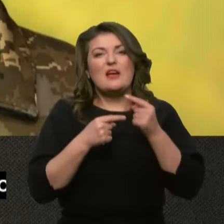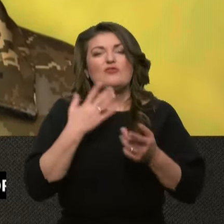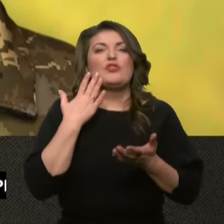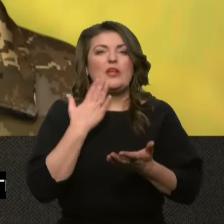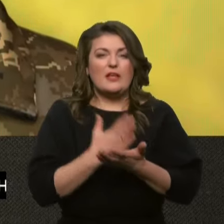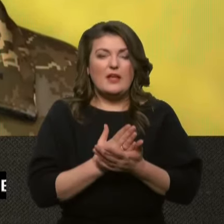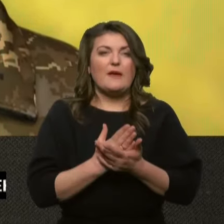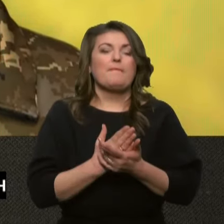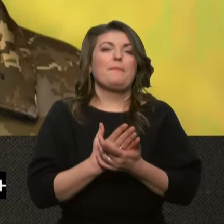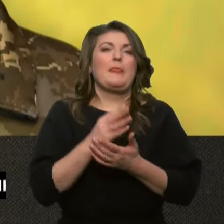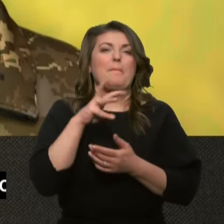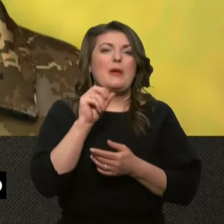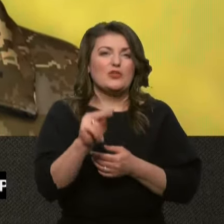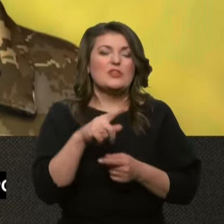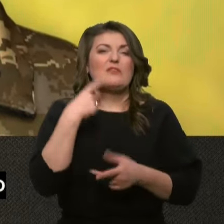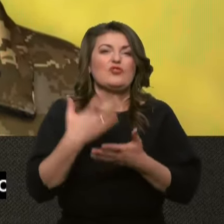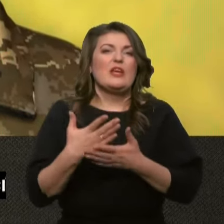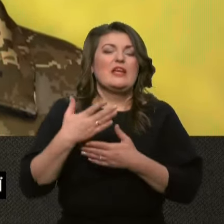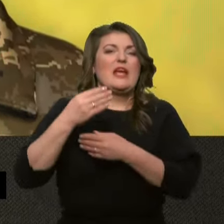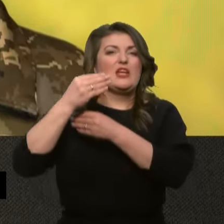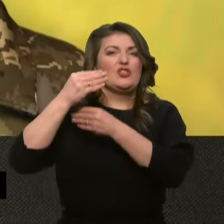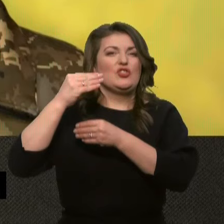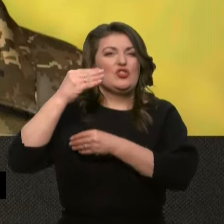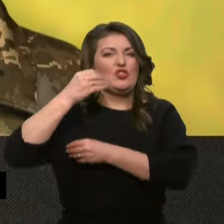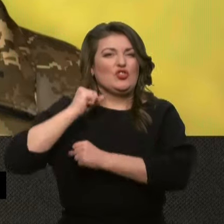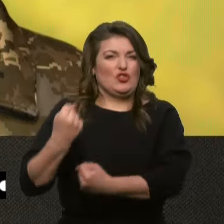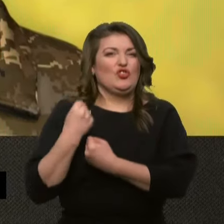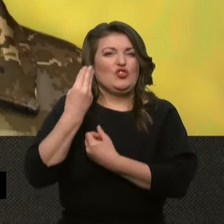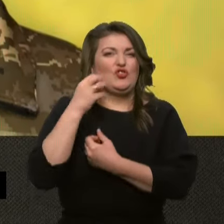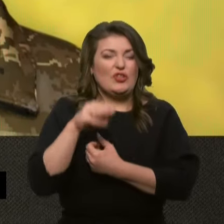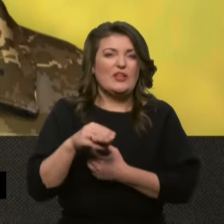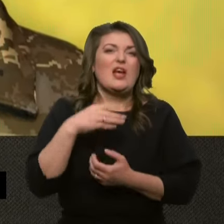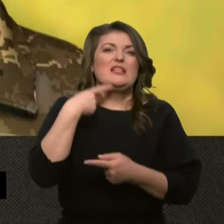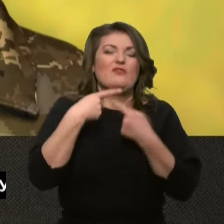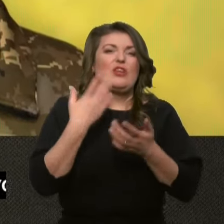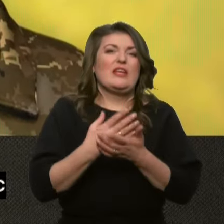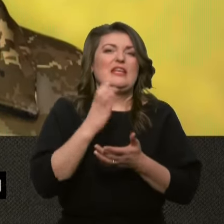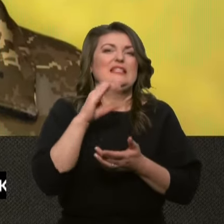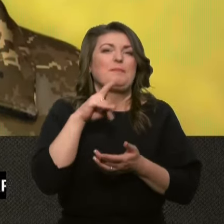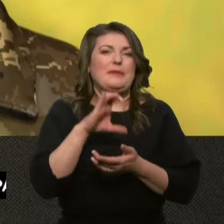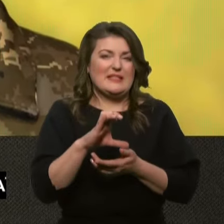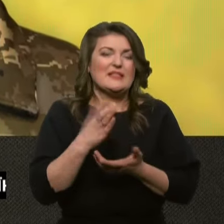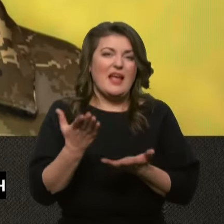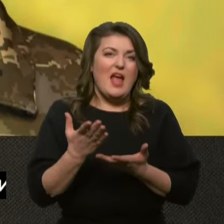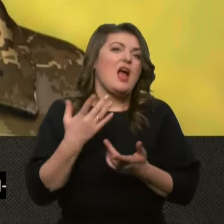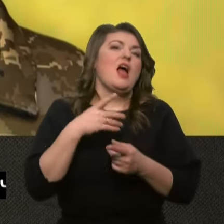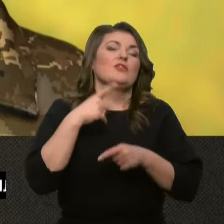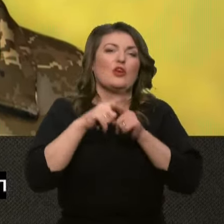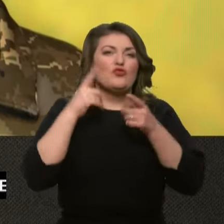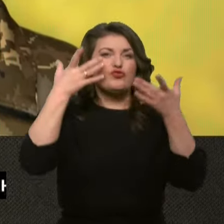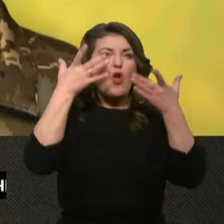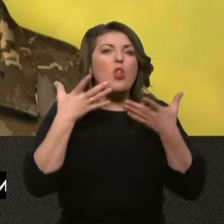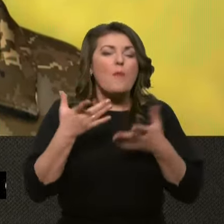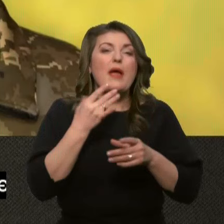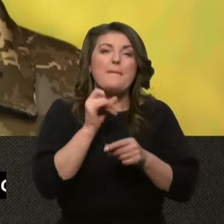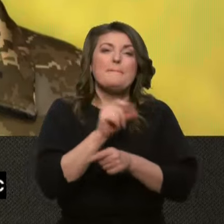меч, завжди є щит, завжди є спис і завжди є умовно така собі шолом. І